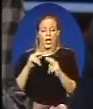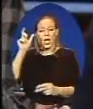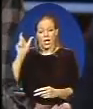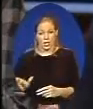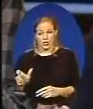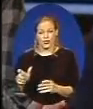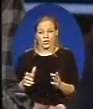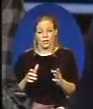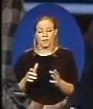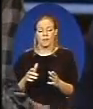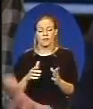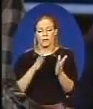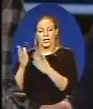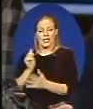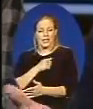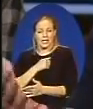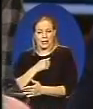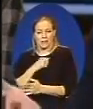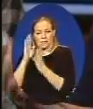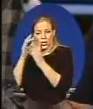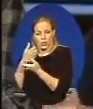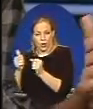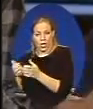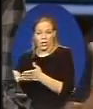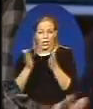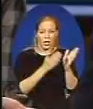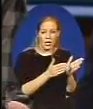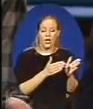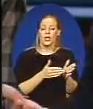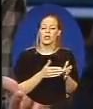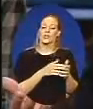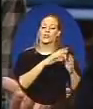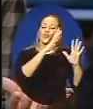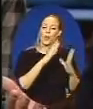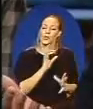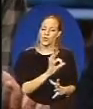אחד האנשים שתורתם היא אומנותם, מצד שני זה אנשים שהאומנות שלהם היא התורה שלהם,